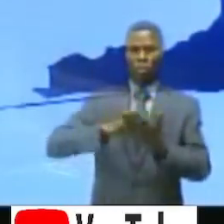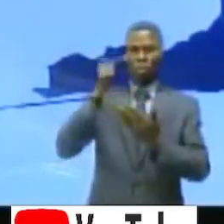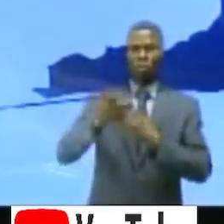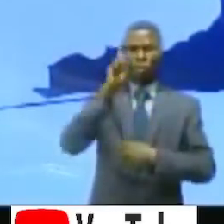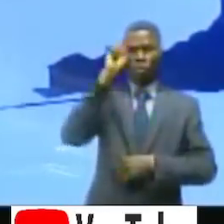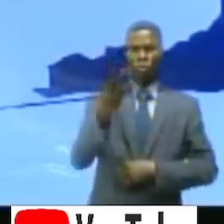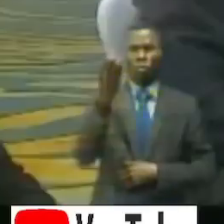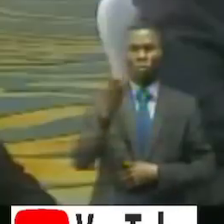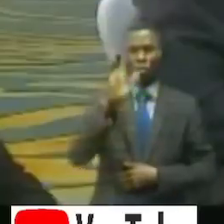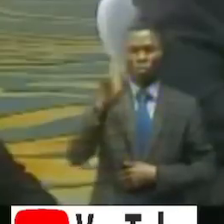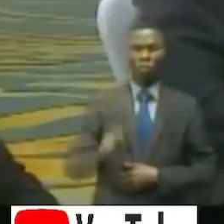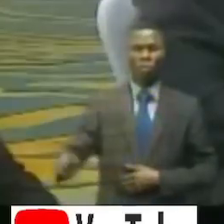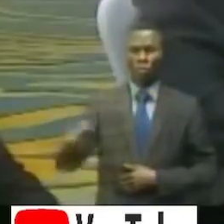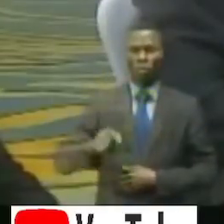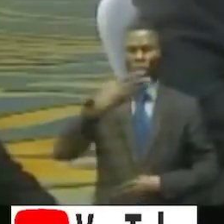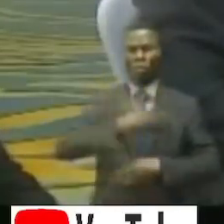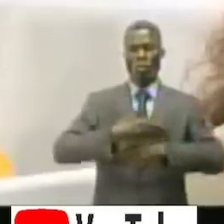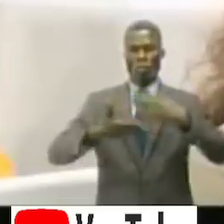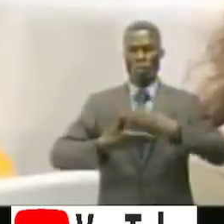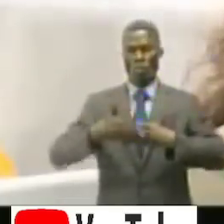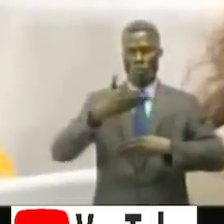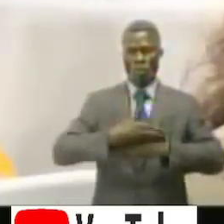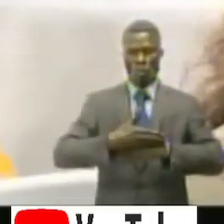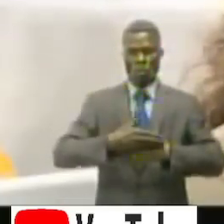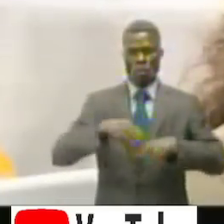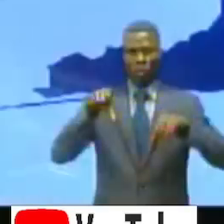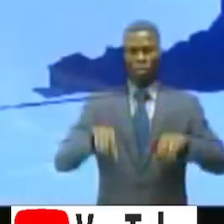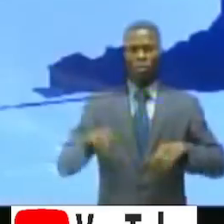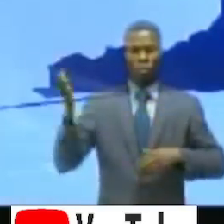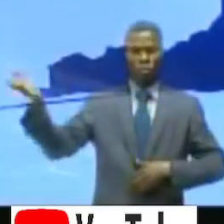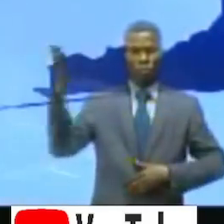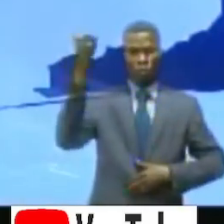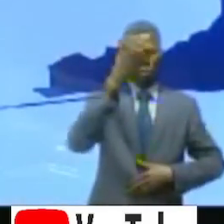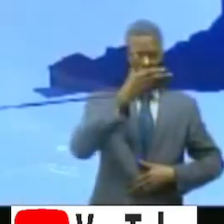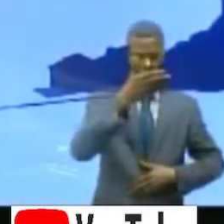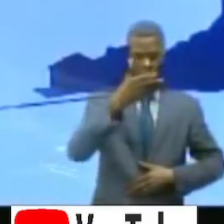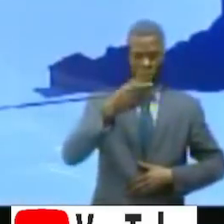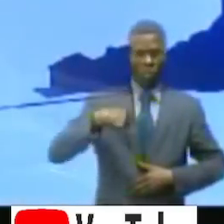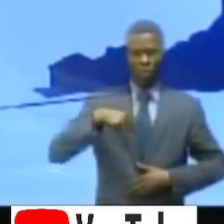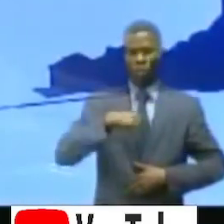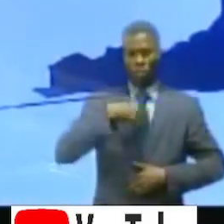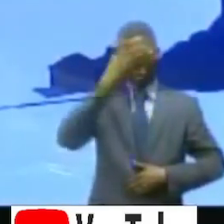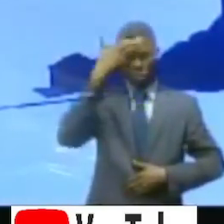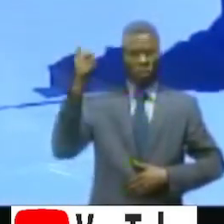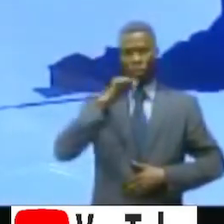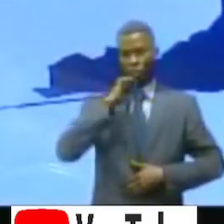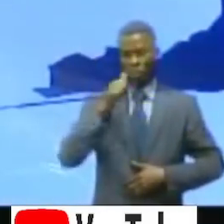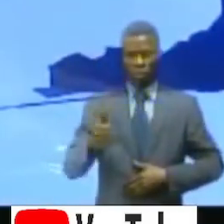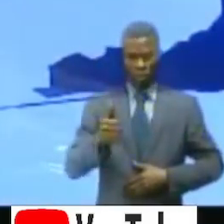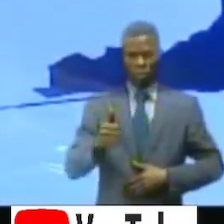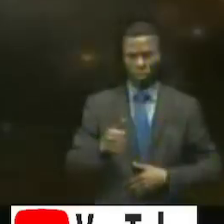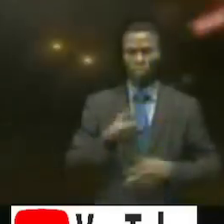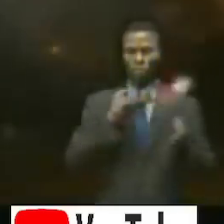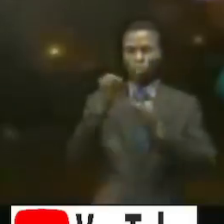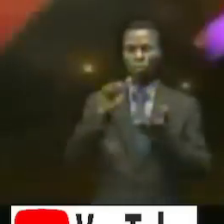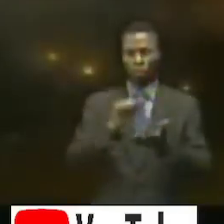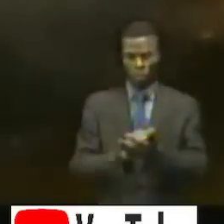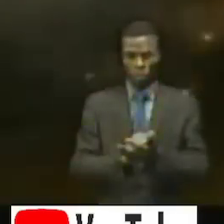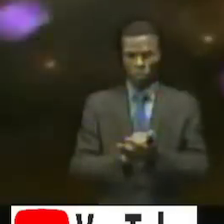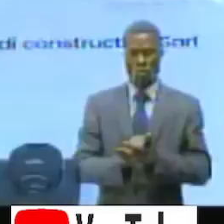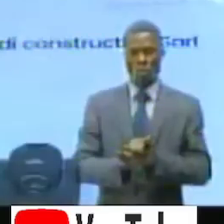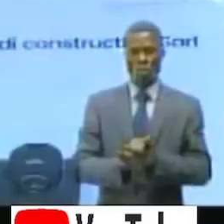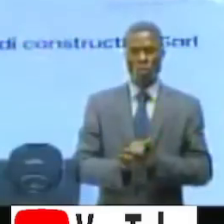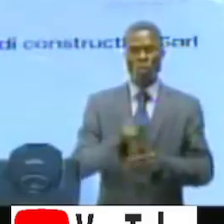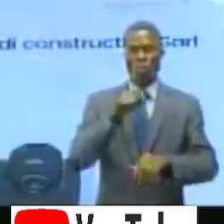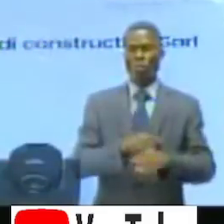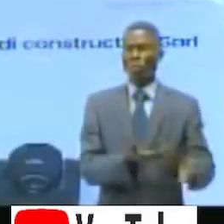145 territoires. Les infrastructures, ils sont pour beaucoup. Et donc, nous ne pourrons pas décoller sans les infrastructures. Autre temps